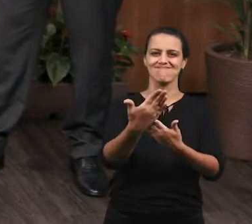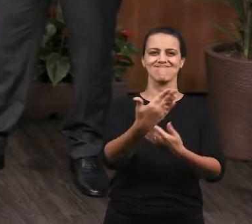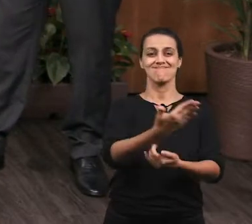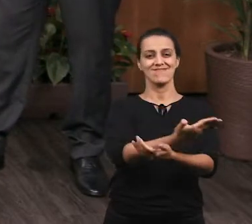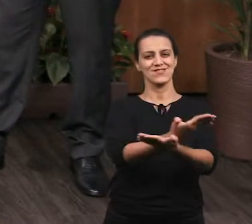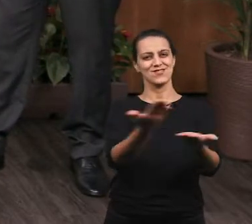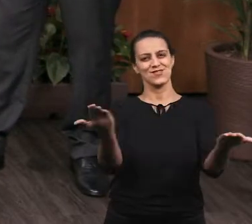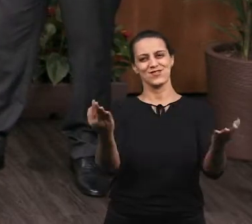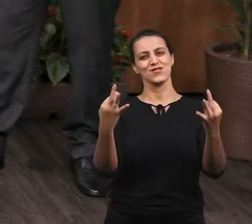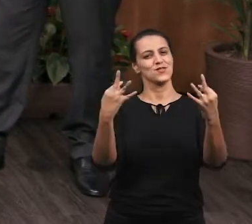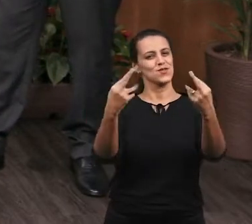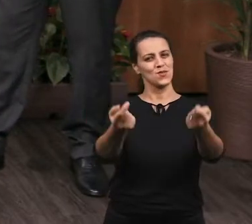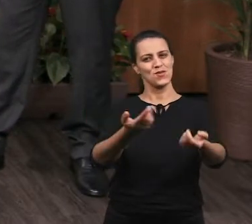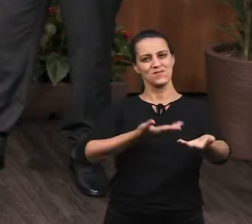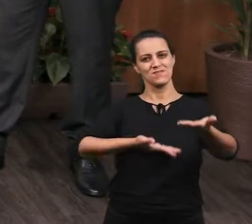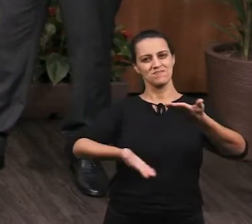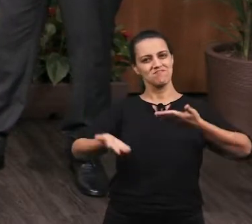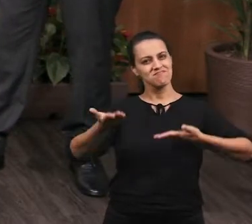Мы